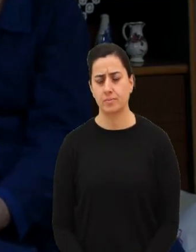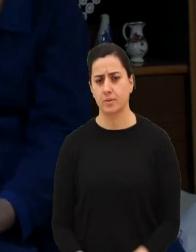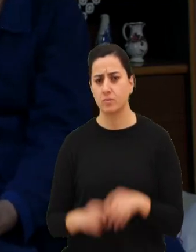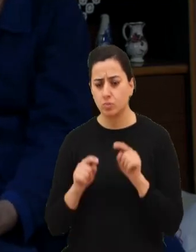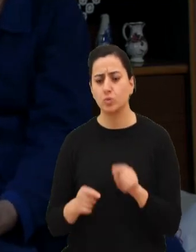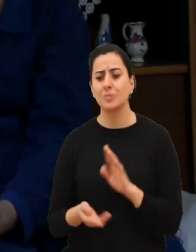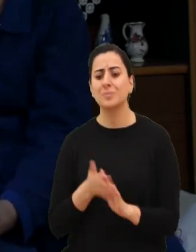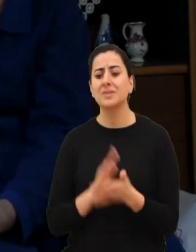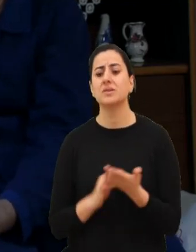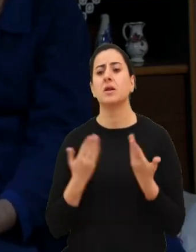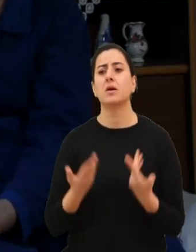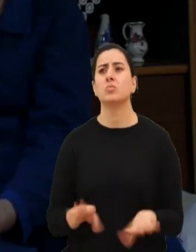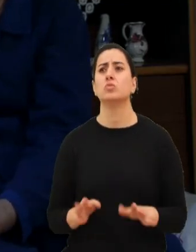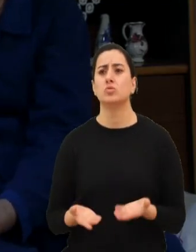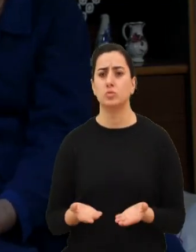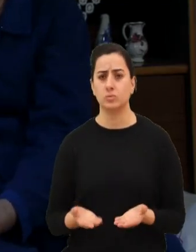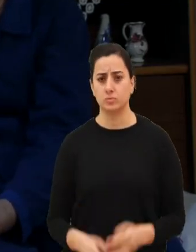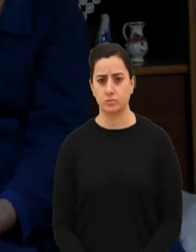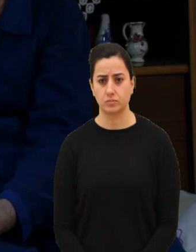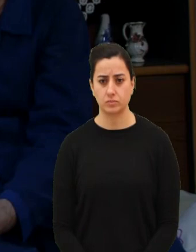Bu böyle bitmemeli yani.